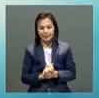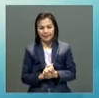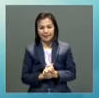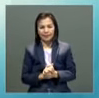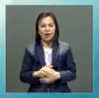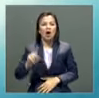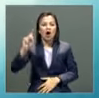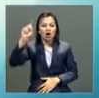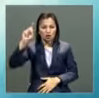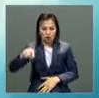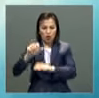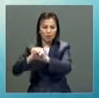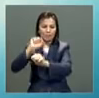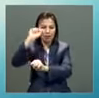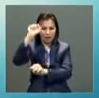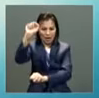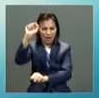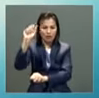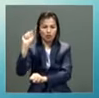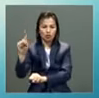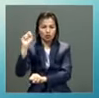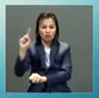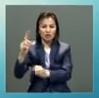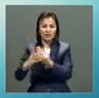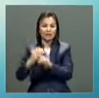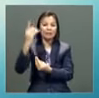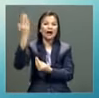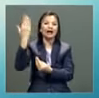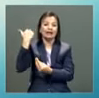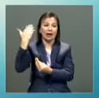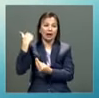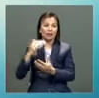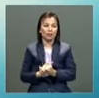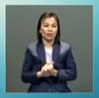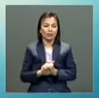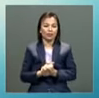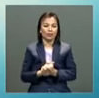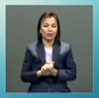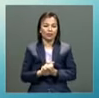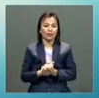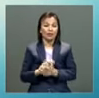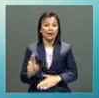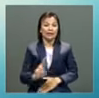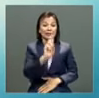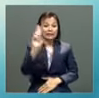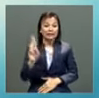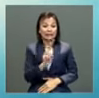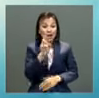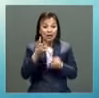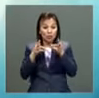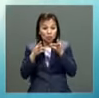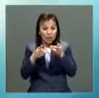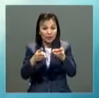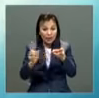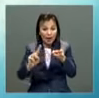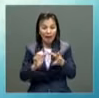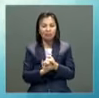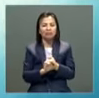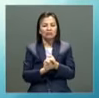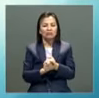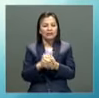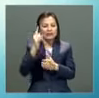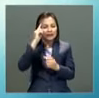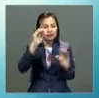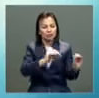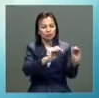ต้องมีการประกาศภาวะฉุกเฉินเมื่อสัปดาห์ที่แล้วและยังใช้แนวทางการผ่อนคลายทางด้